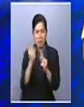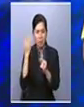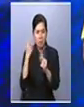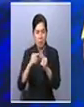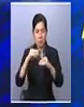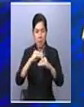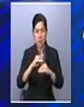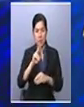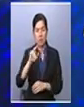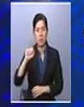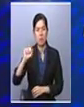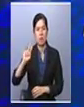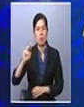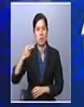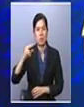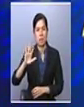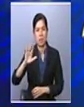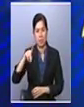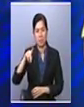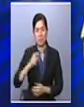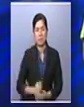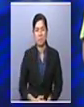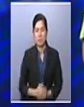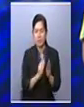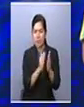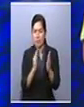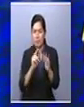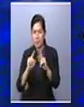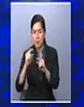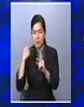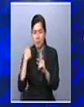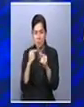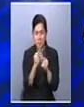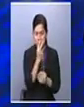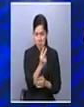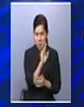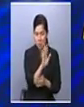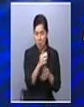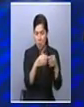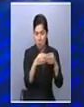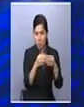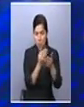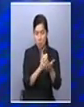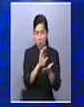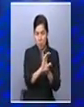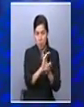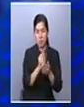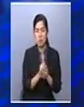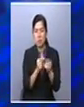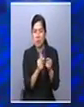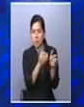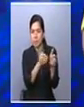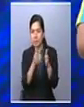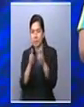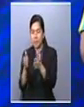ถึง 225,000 ตำแหน่งค่ะบรรยากาศต่างๆเหล่านี้นะคะถูกจับตามองจากทางด้านของนักลงทุนเช่นเดียวกันนะคะไปมองใน